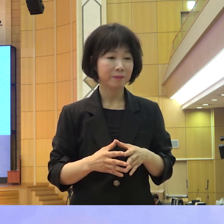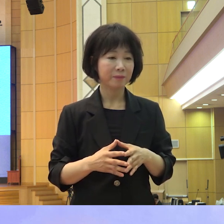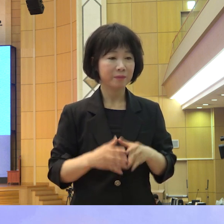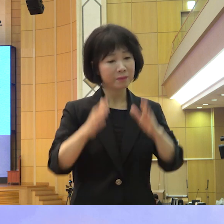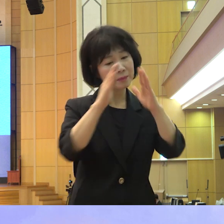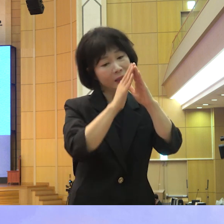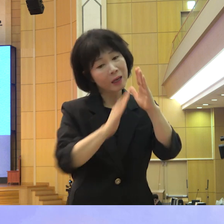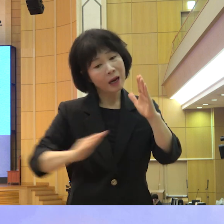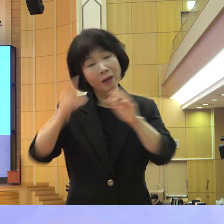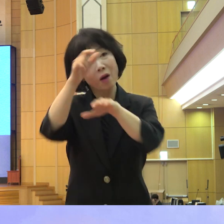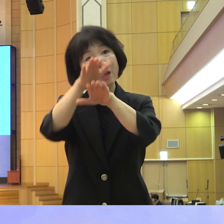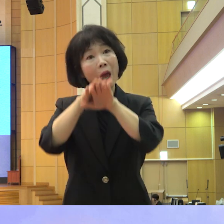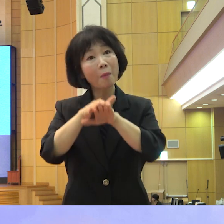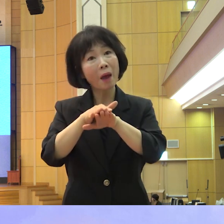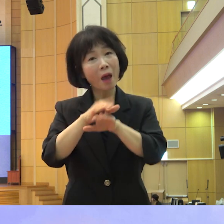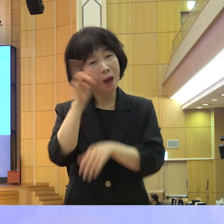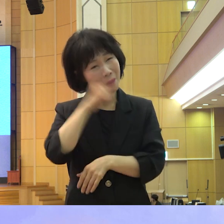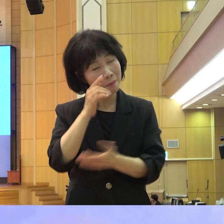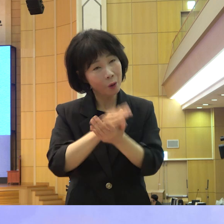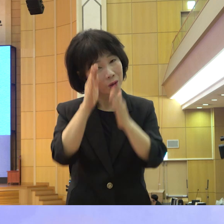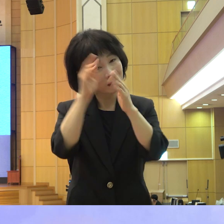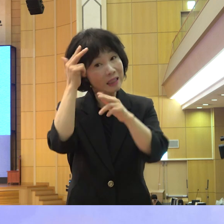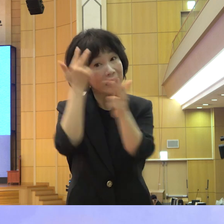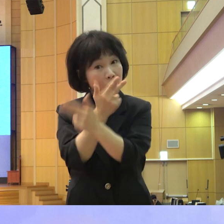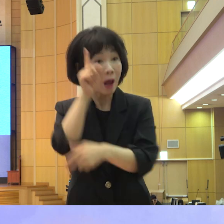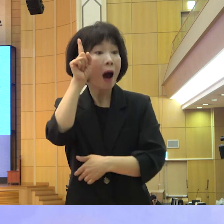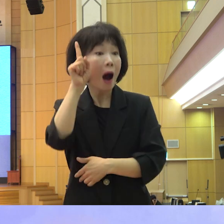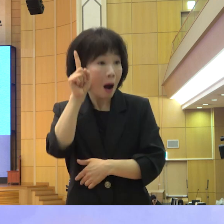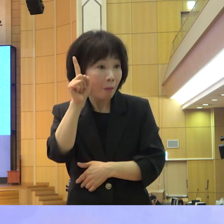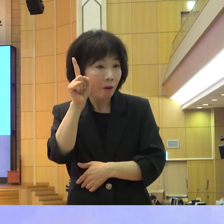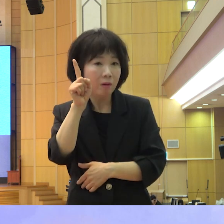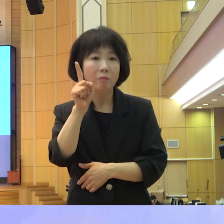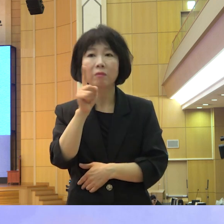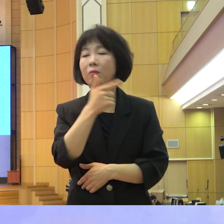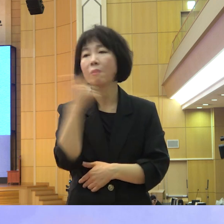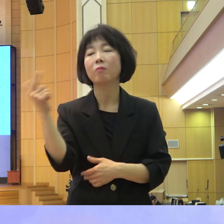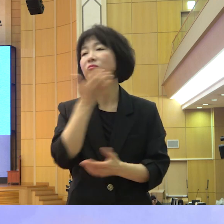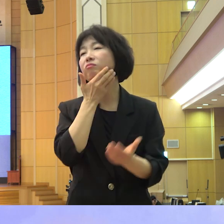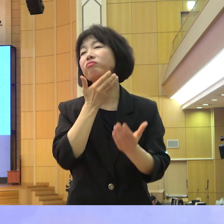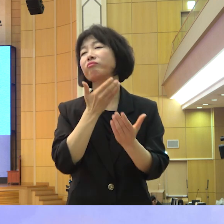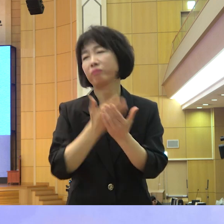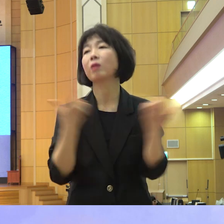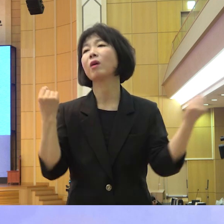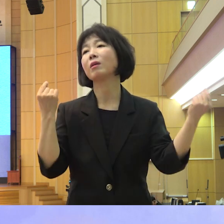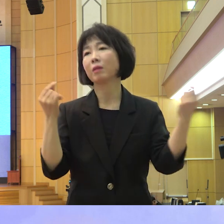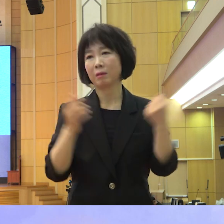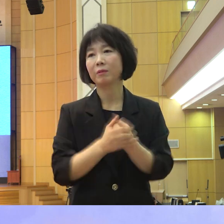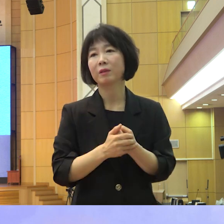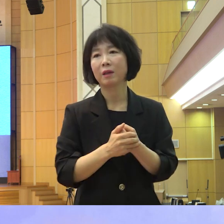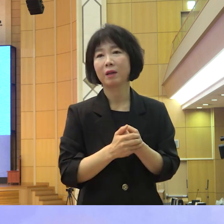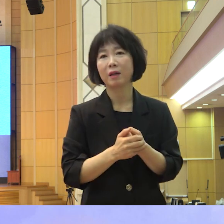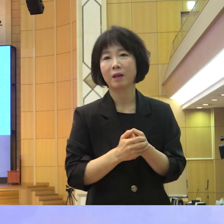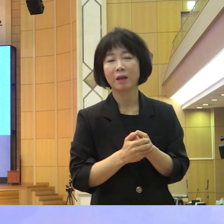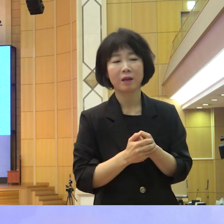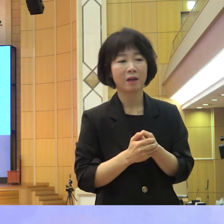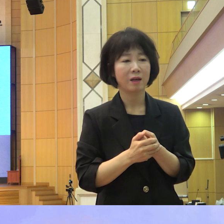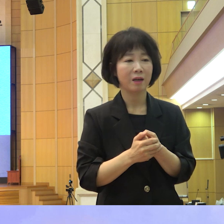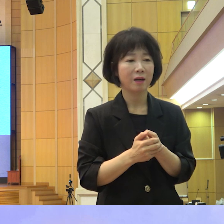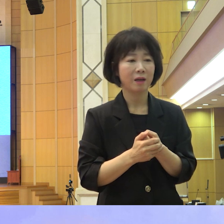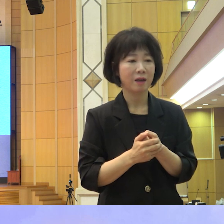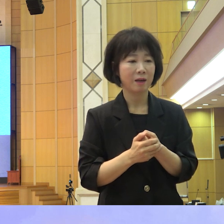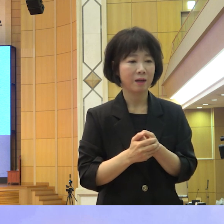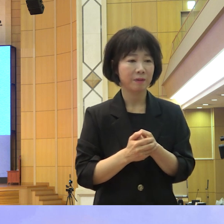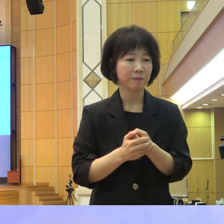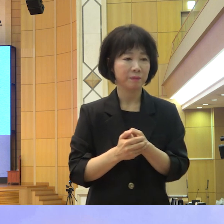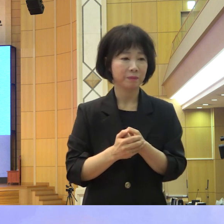가정 예배 일주일에 한 번 못 드리는 거, 그거 안 되죠. 할 수 있죠. 그래서 우리 초등학교